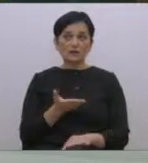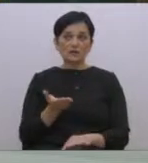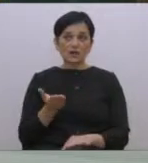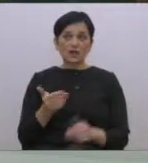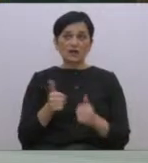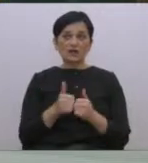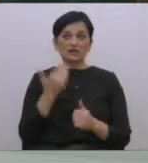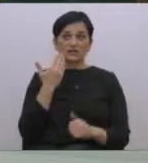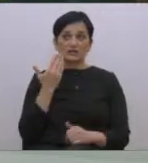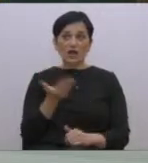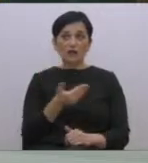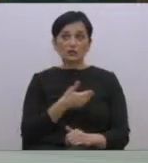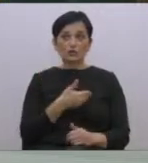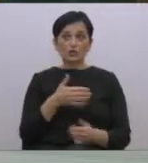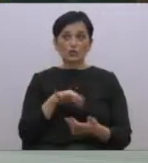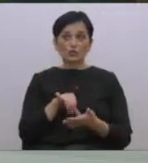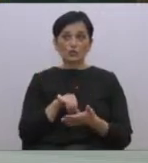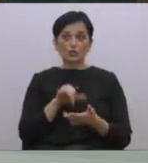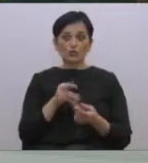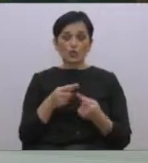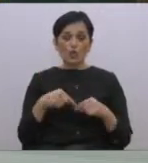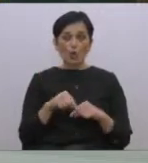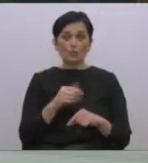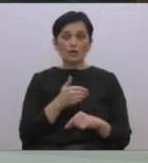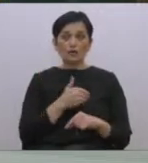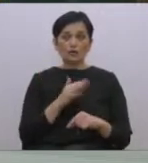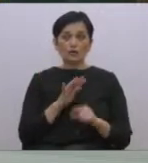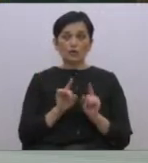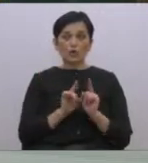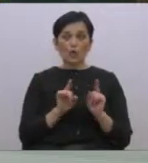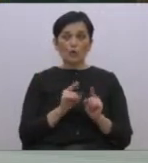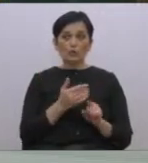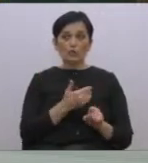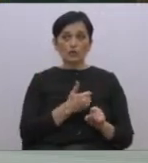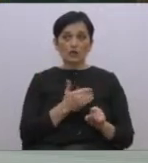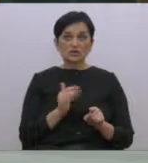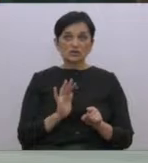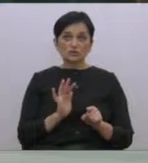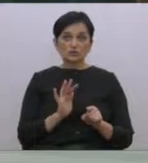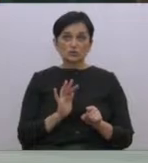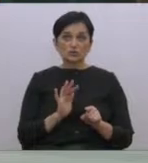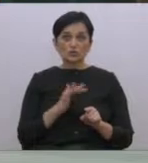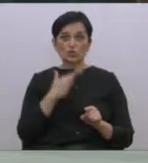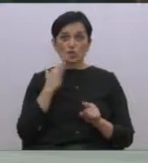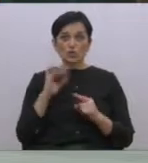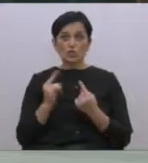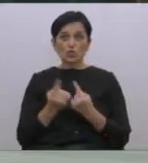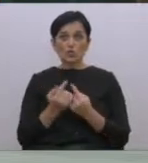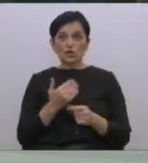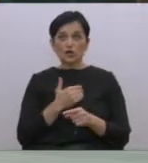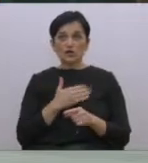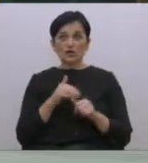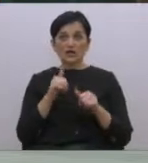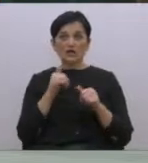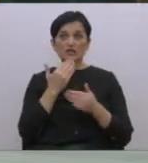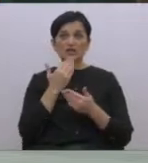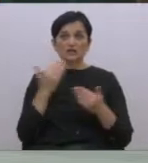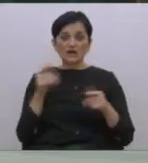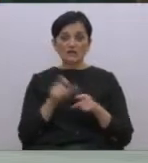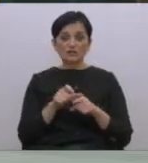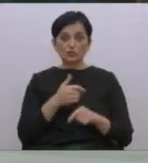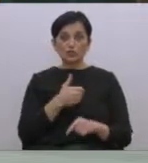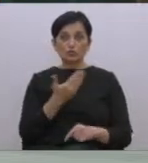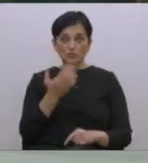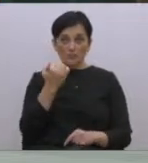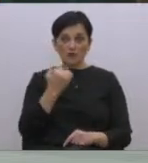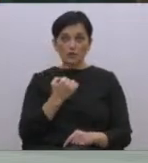primul meu punct, primul meu punct, primul meu punct, primul Umbral este vorba. Arsul, tasmul, situatul, sult.